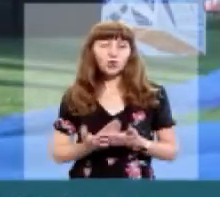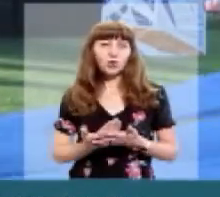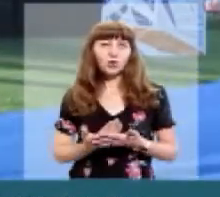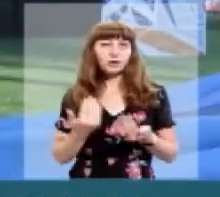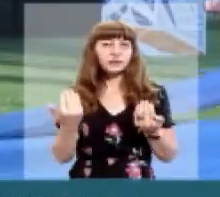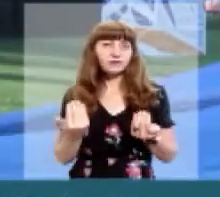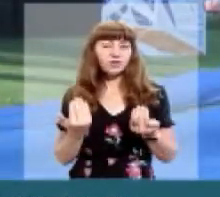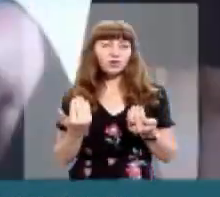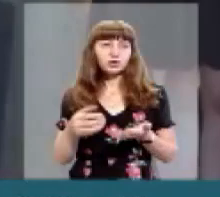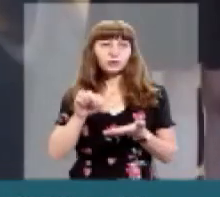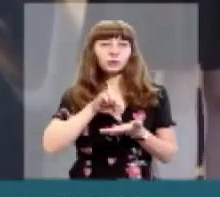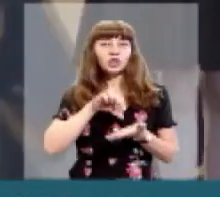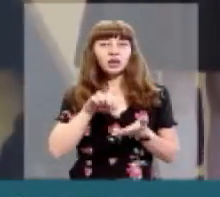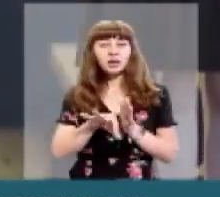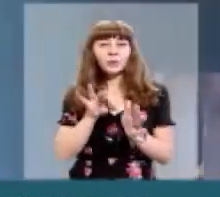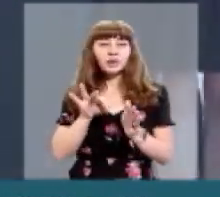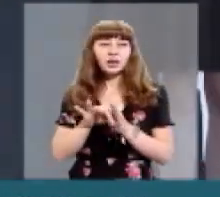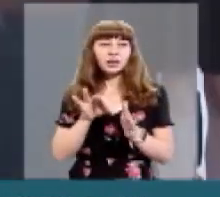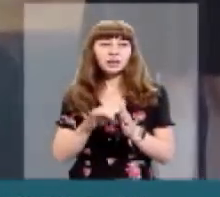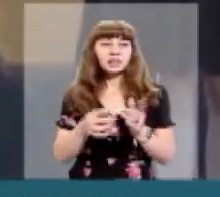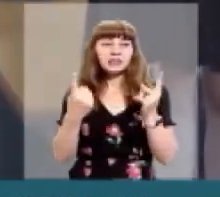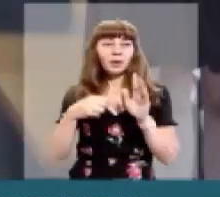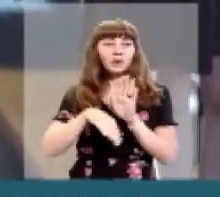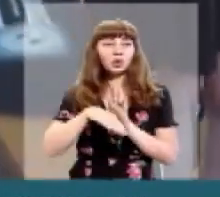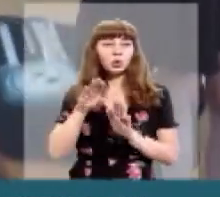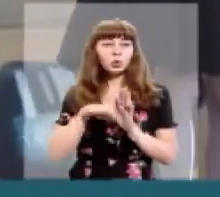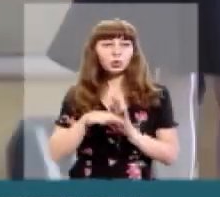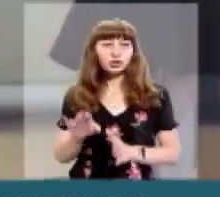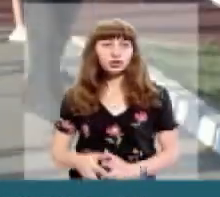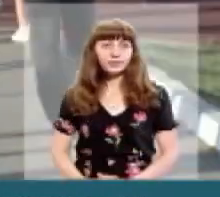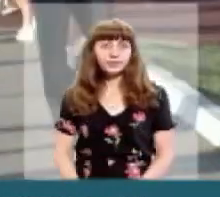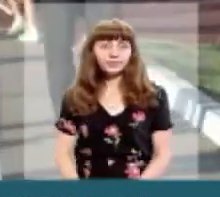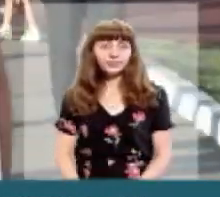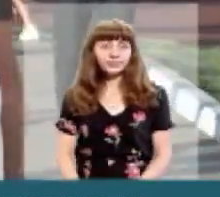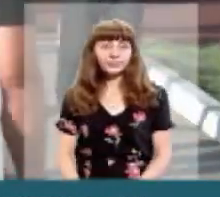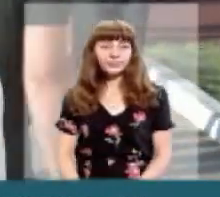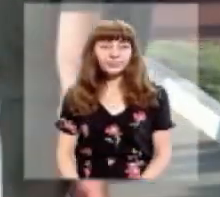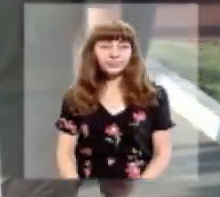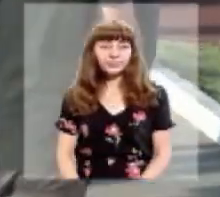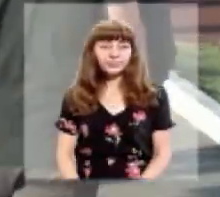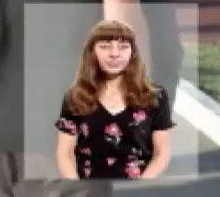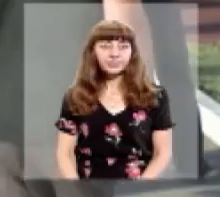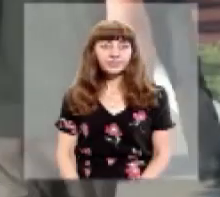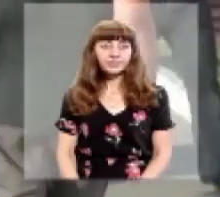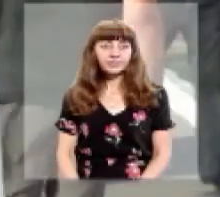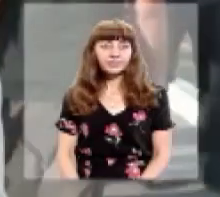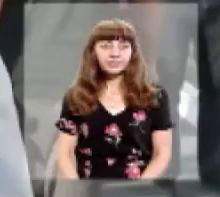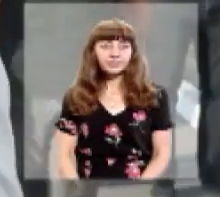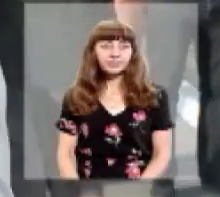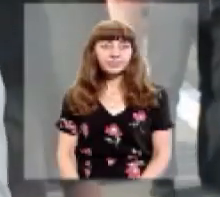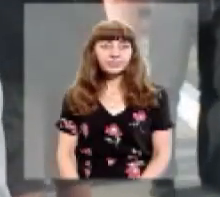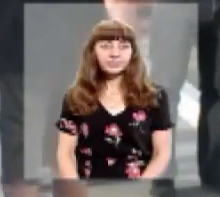жоғары деңгейде өткізуге Алтынсарин ауданында бар жағдай жасалған. История своей первой